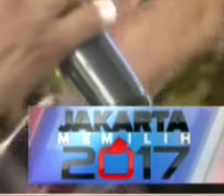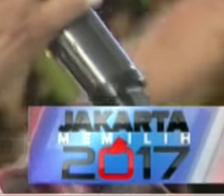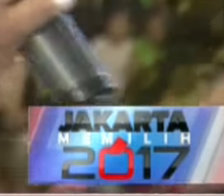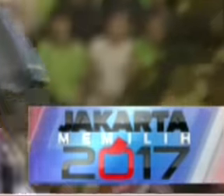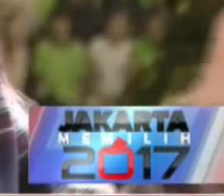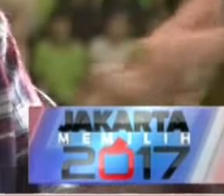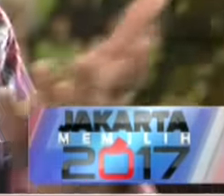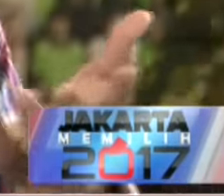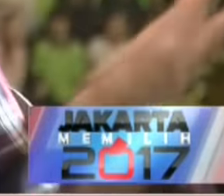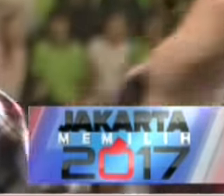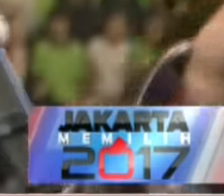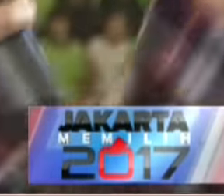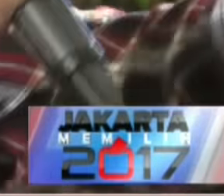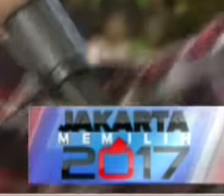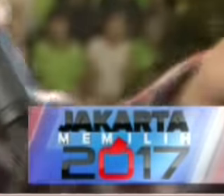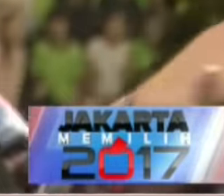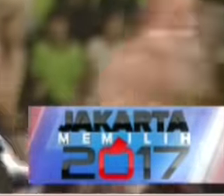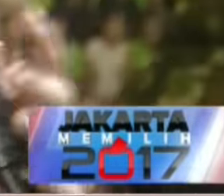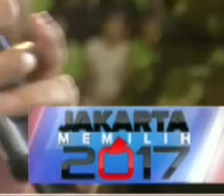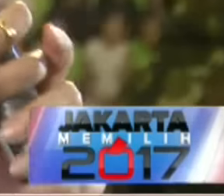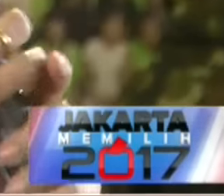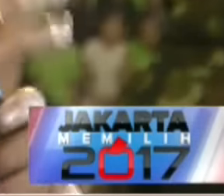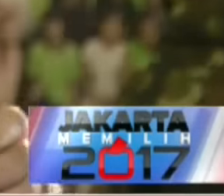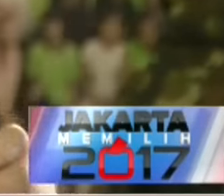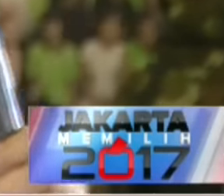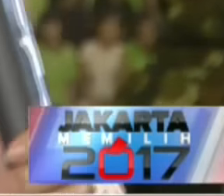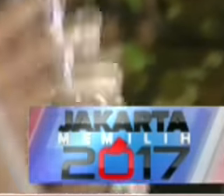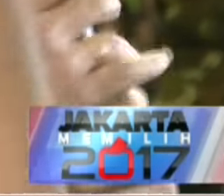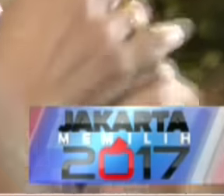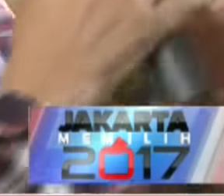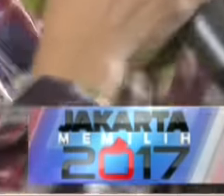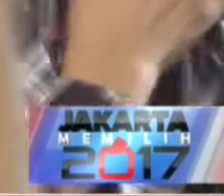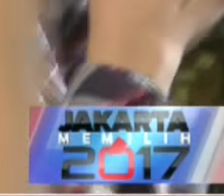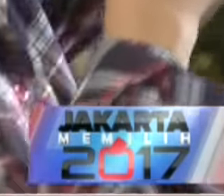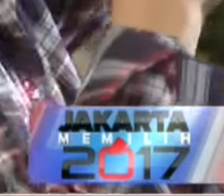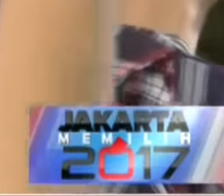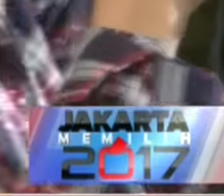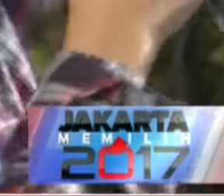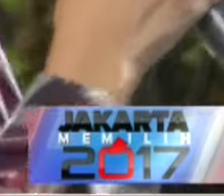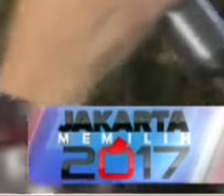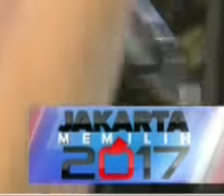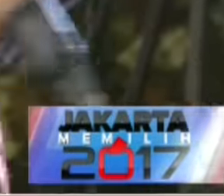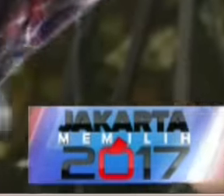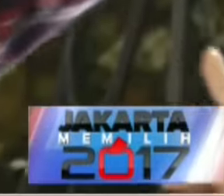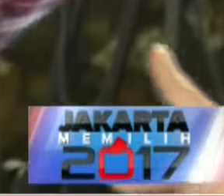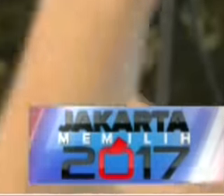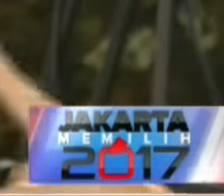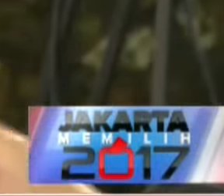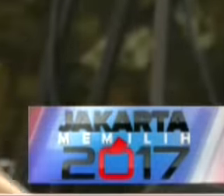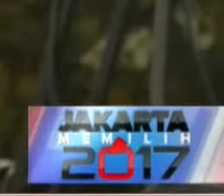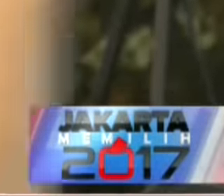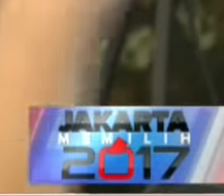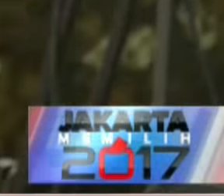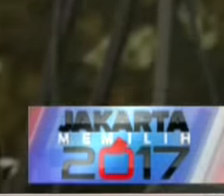KJS, demikian pula banjir sudah tidak ada lagi di Jakarta. Demikian keberpihakan beliau kepada